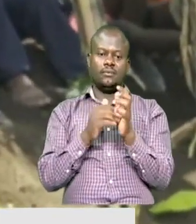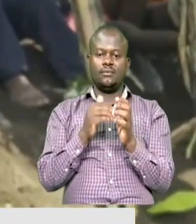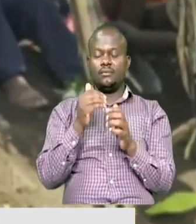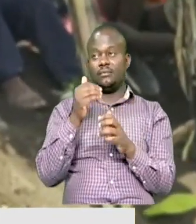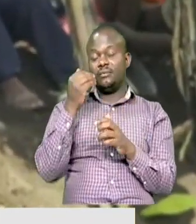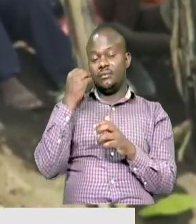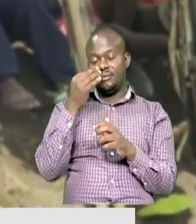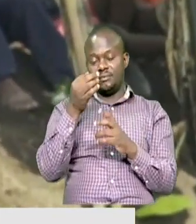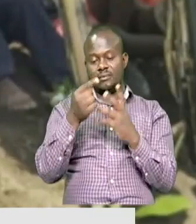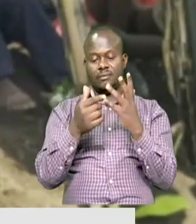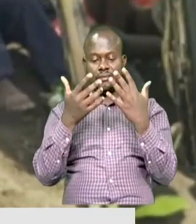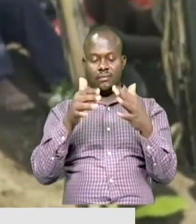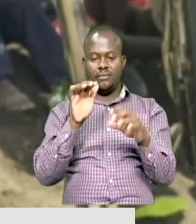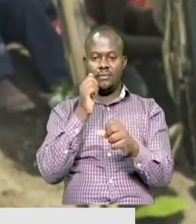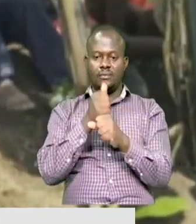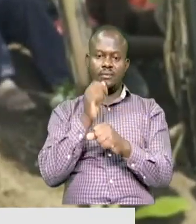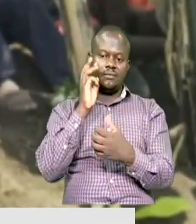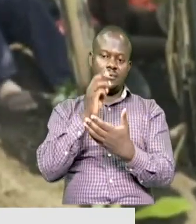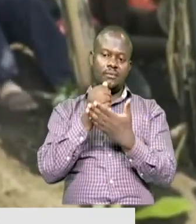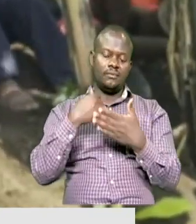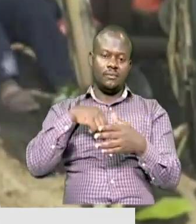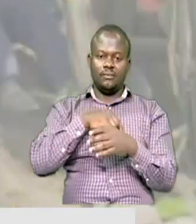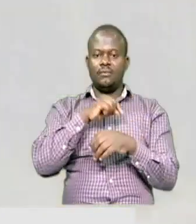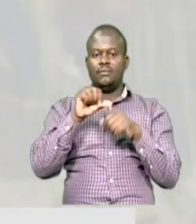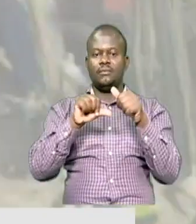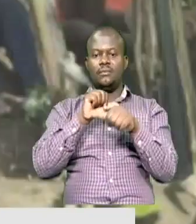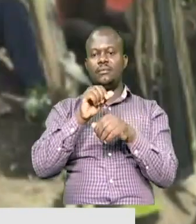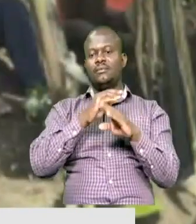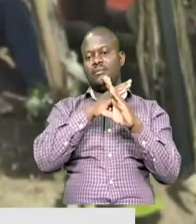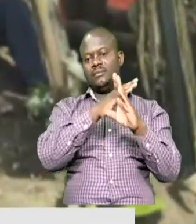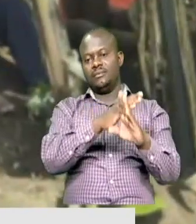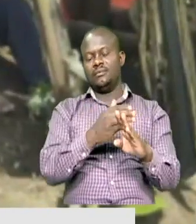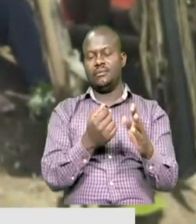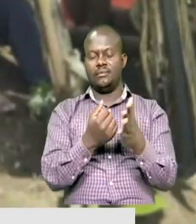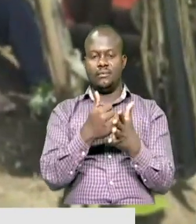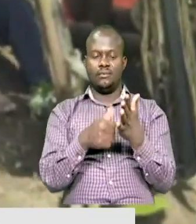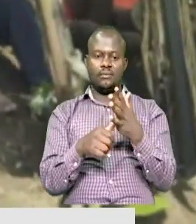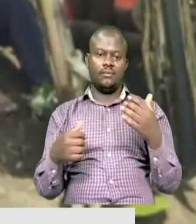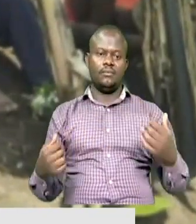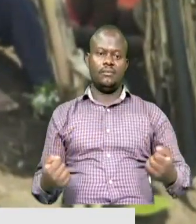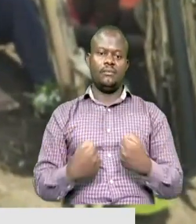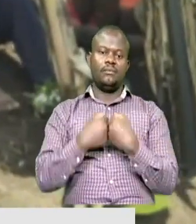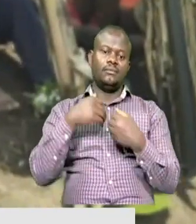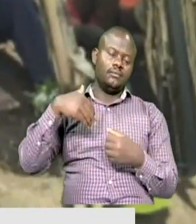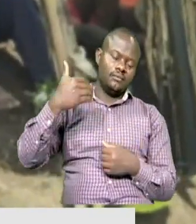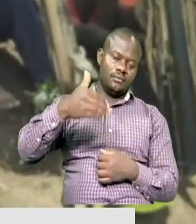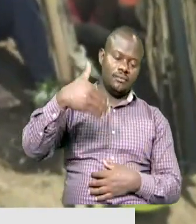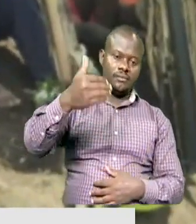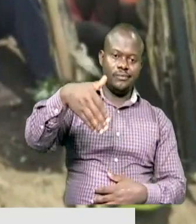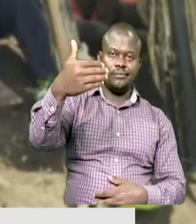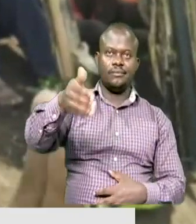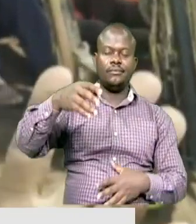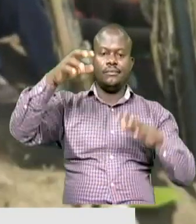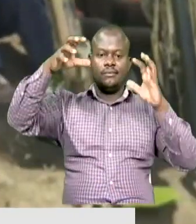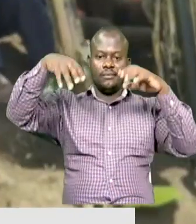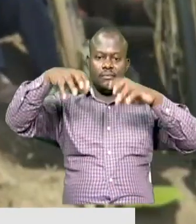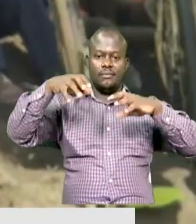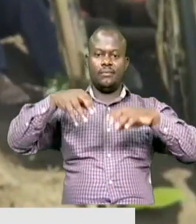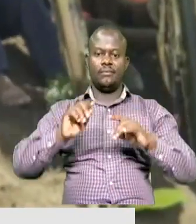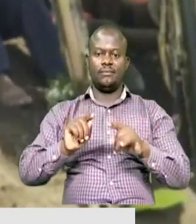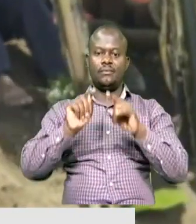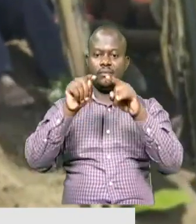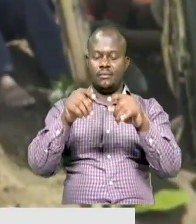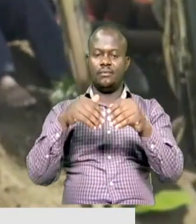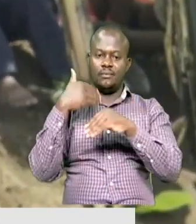gukura bizadufasha mu bijyanye no gukumira. Bitezaga ibiza uko bwe n'uko bwije imvura yazaga